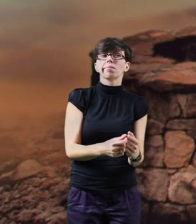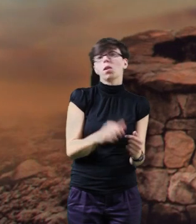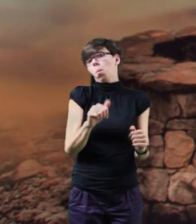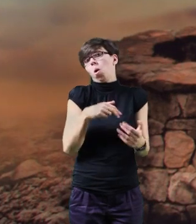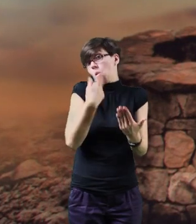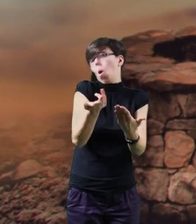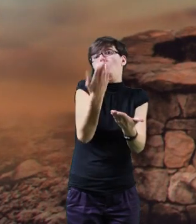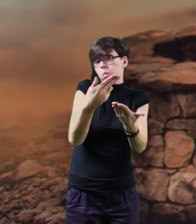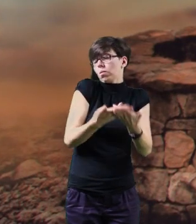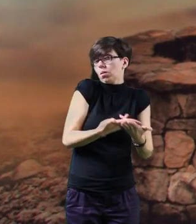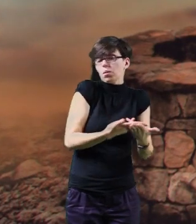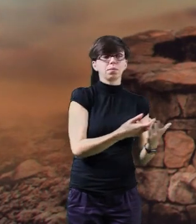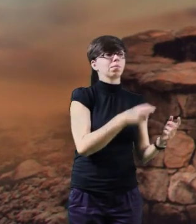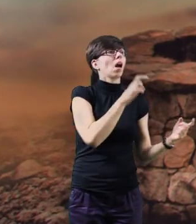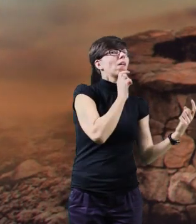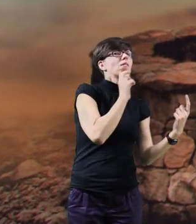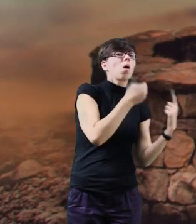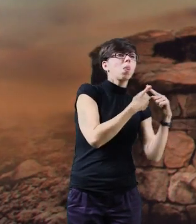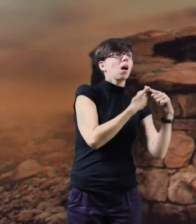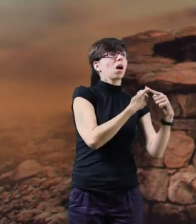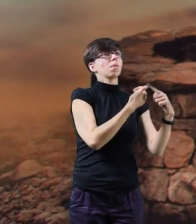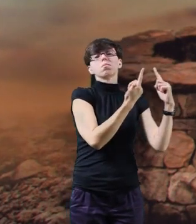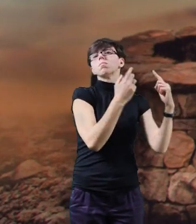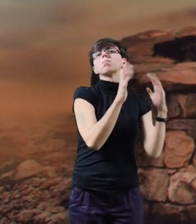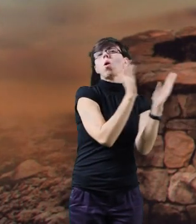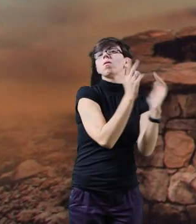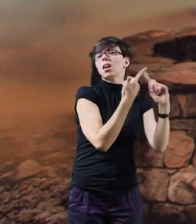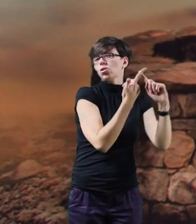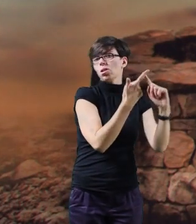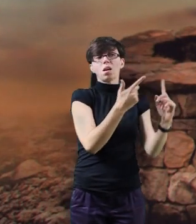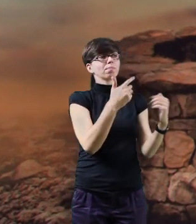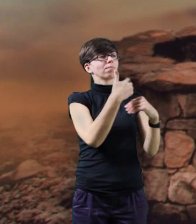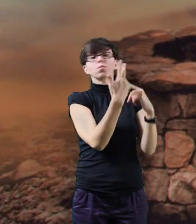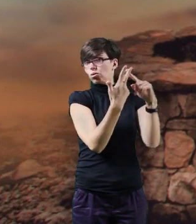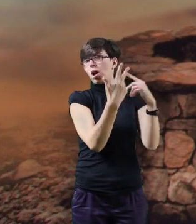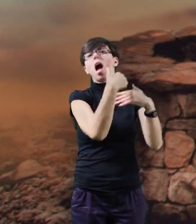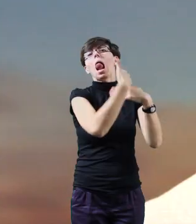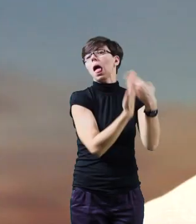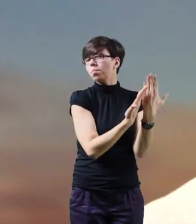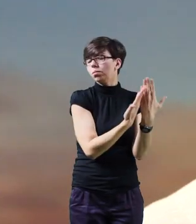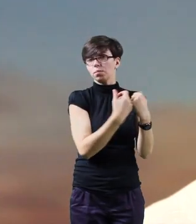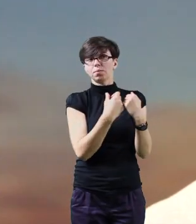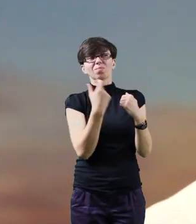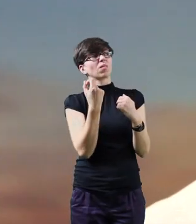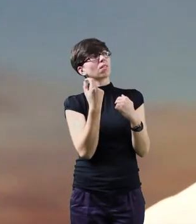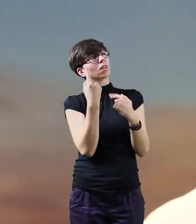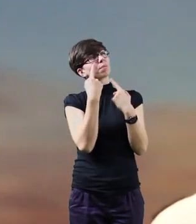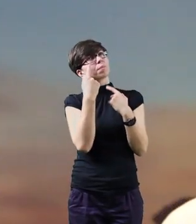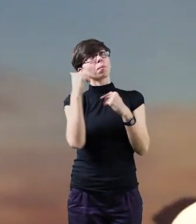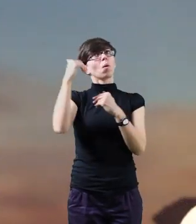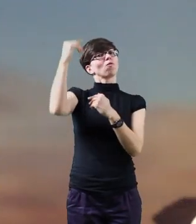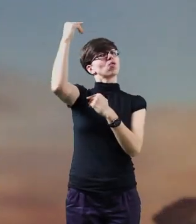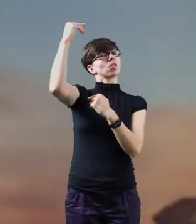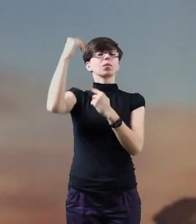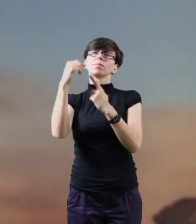dla życia jest najważniejsze zapewne odpowiedziałbyś woda powietrze chleb za